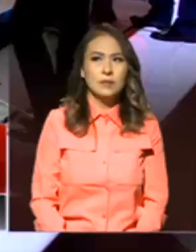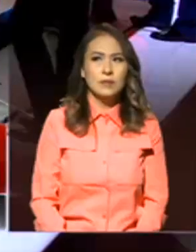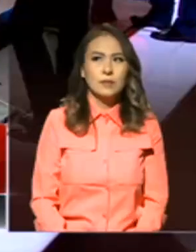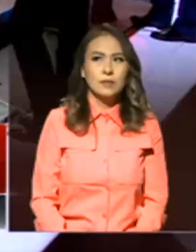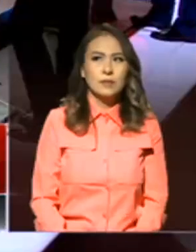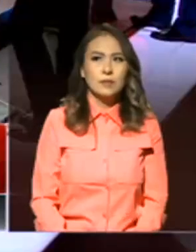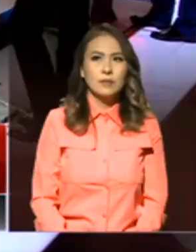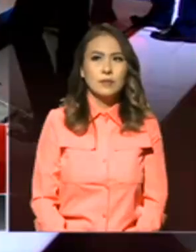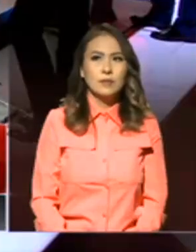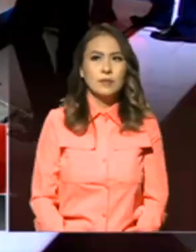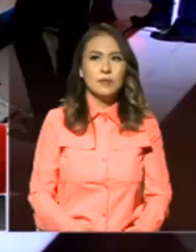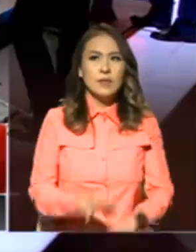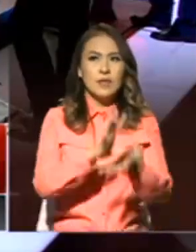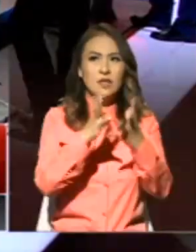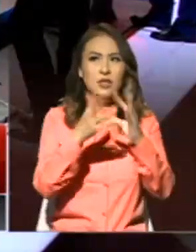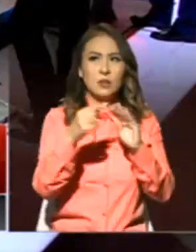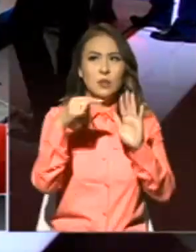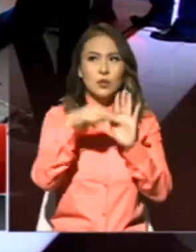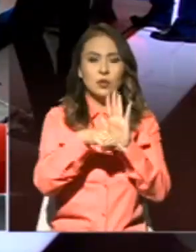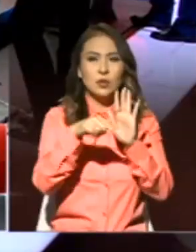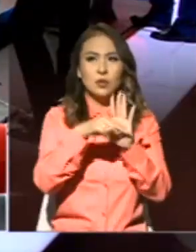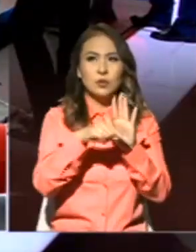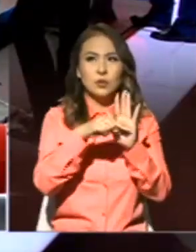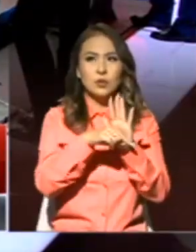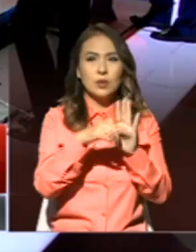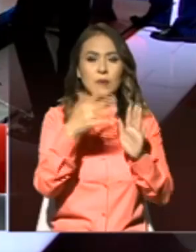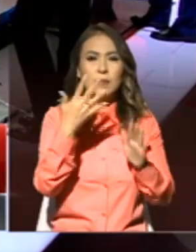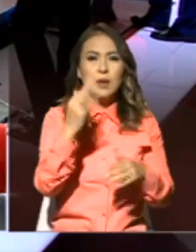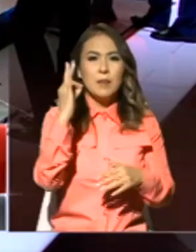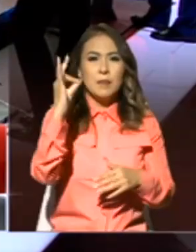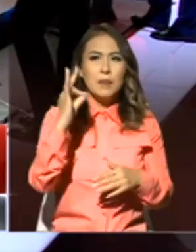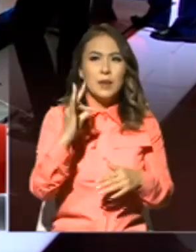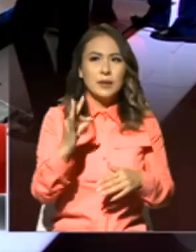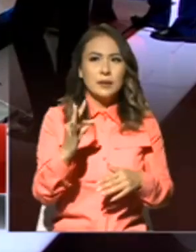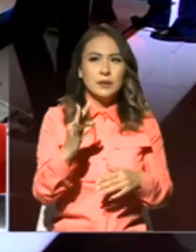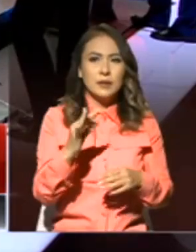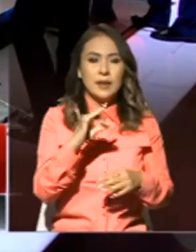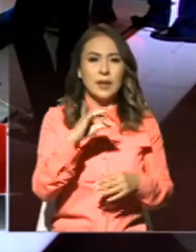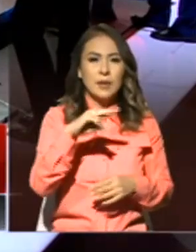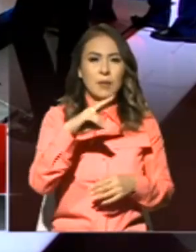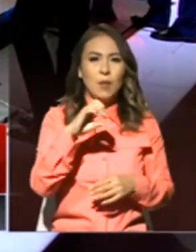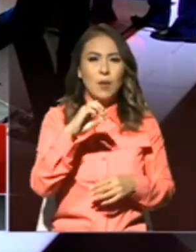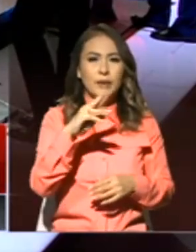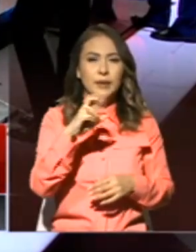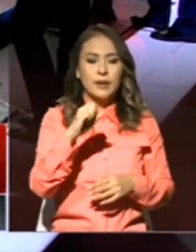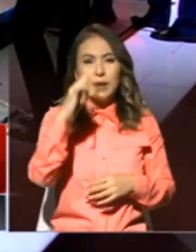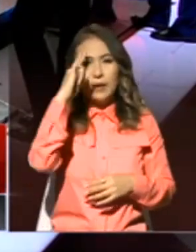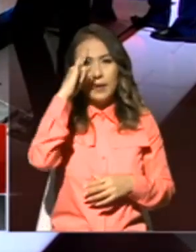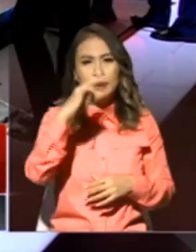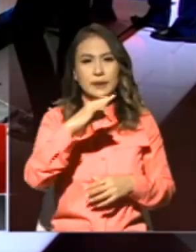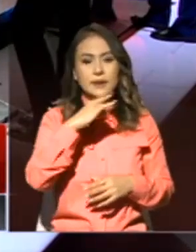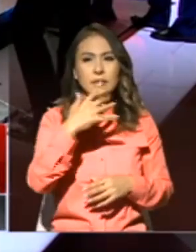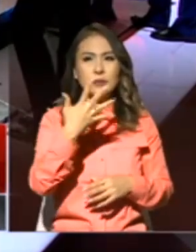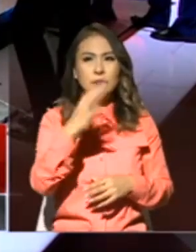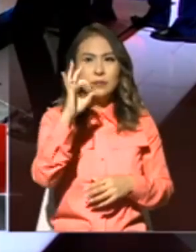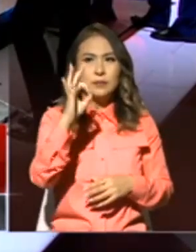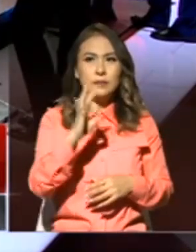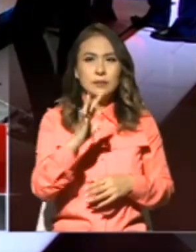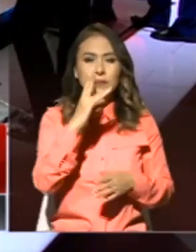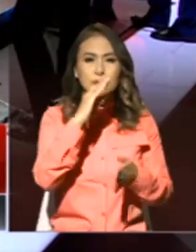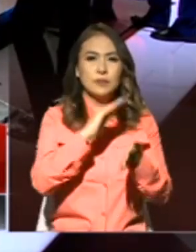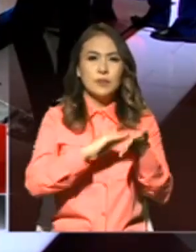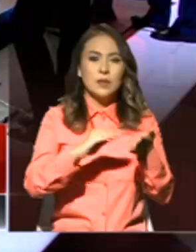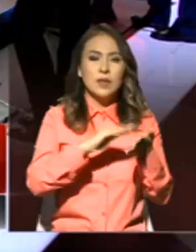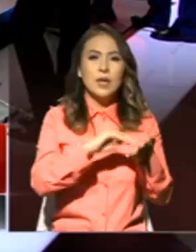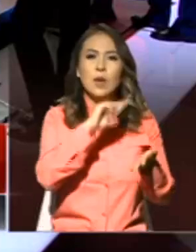Жоқ, 5% деген жалпы ішкі өнім бар ғой. Міне, бізде қараңыз, жалпы ішкі өнімдегі ипотеканың үлесі Қазақстанда 5% шығарыңыздар,